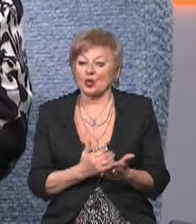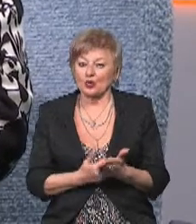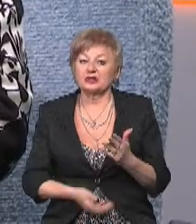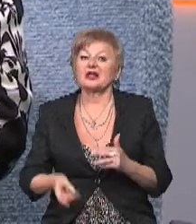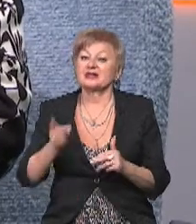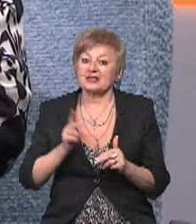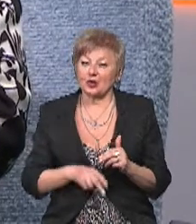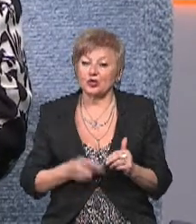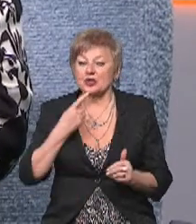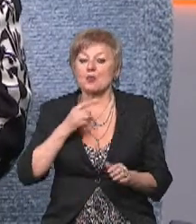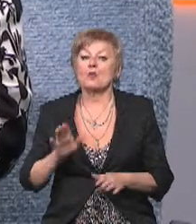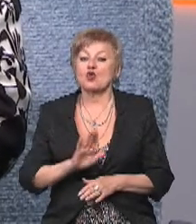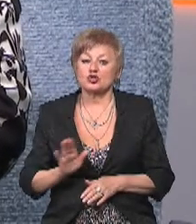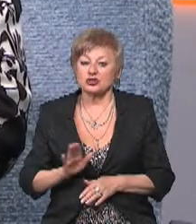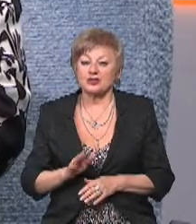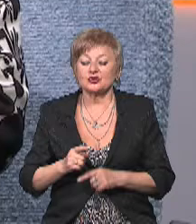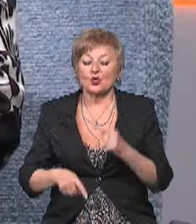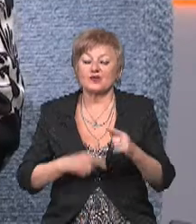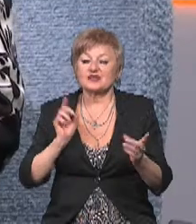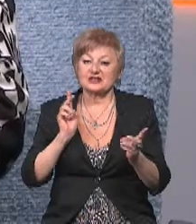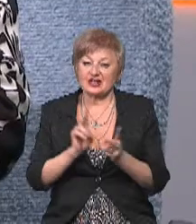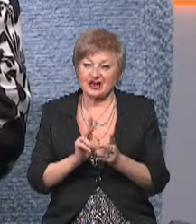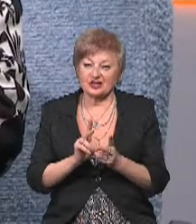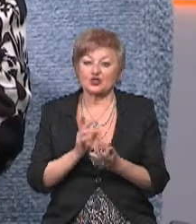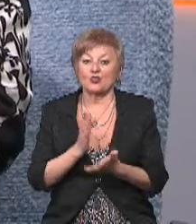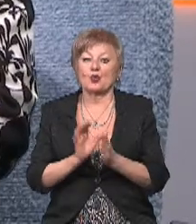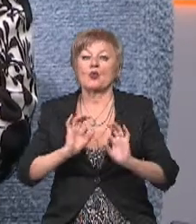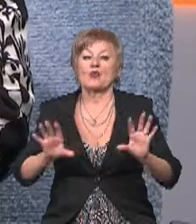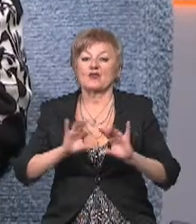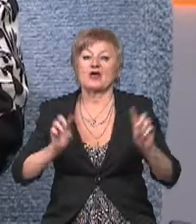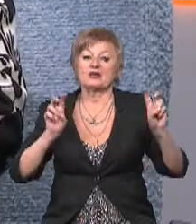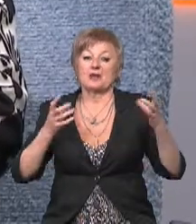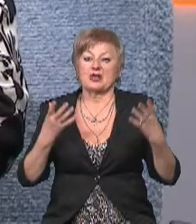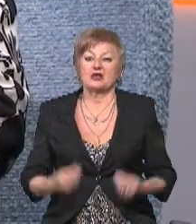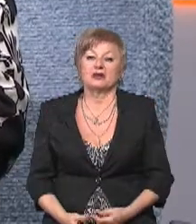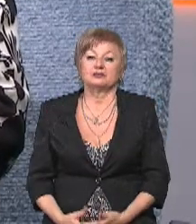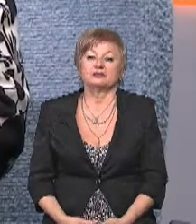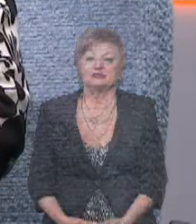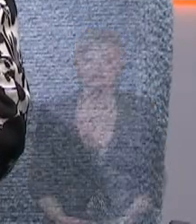кінця. Ми з вами прощаємося і до наступних зустрічей у прямому ефірі програми «Тема дня».